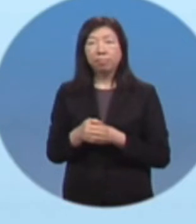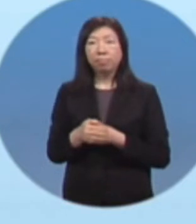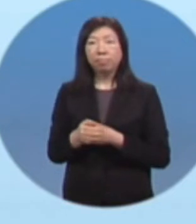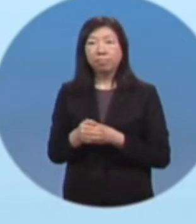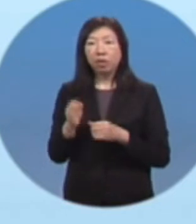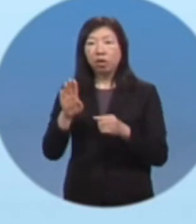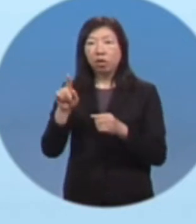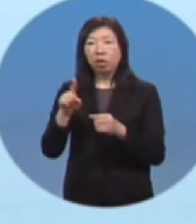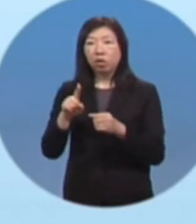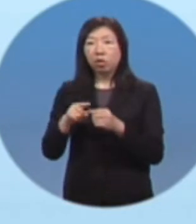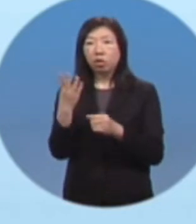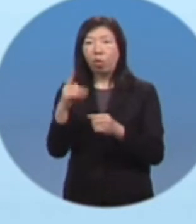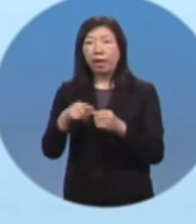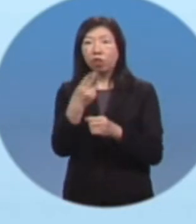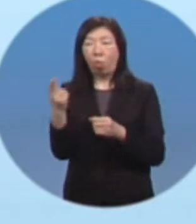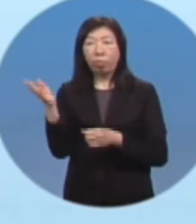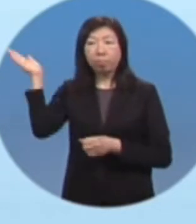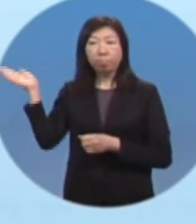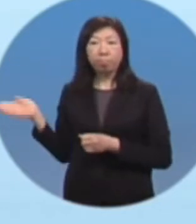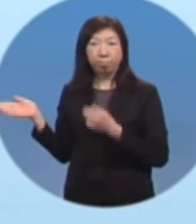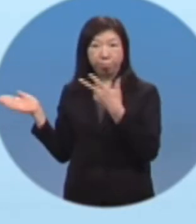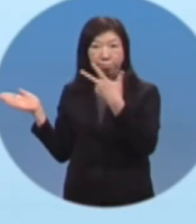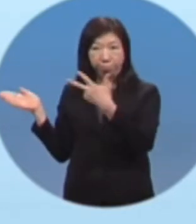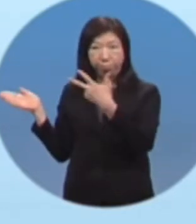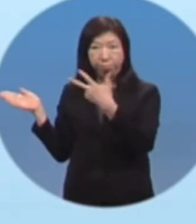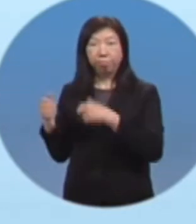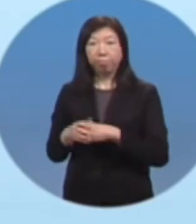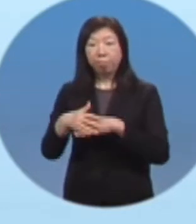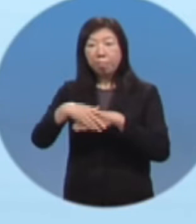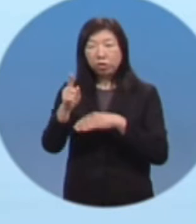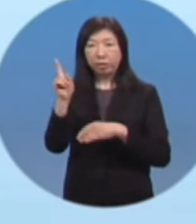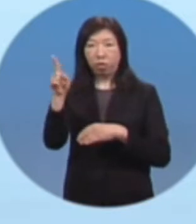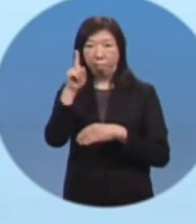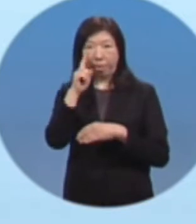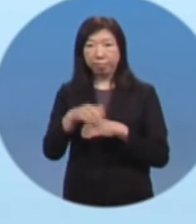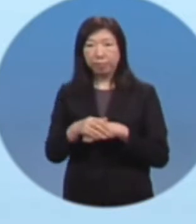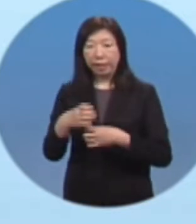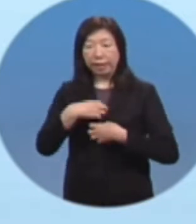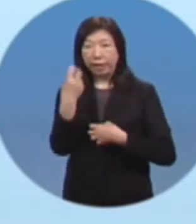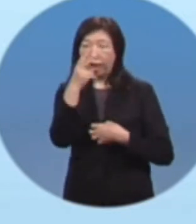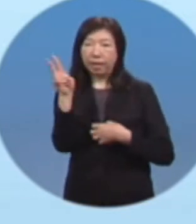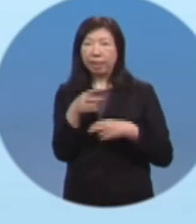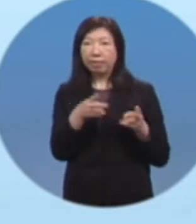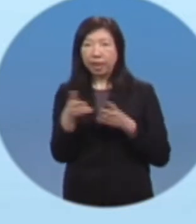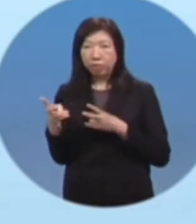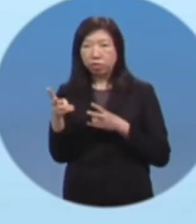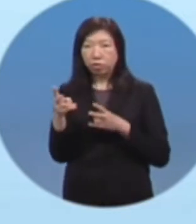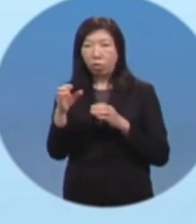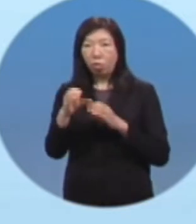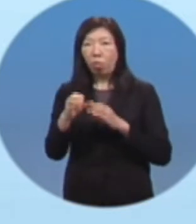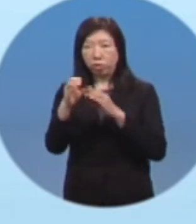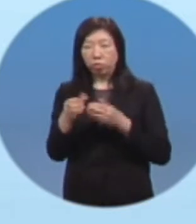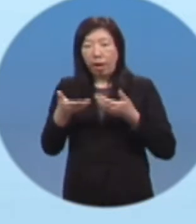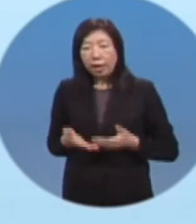令和4年度の主な事業はご覧の7項目です。まず1つ目、危機管理体制の構築と安全